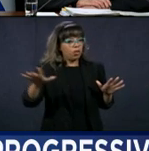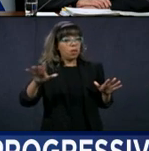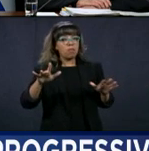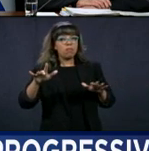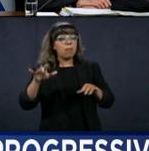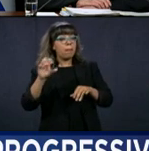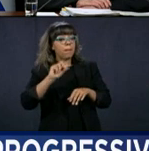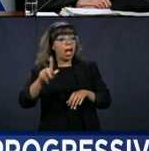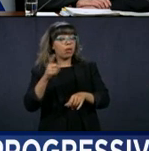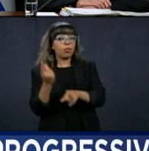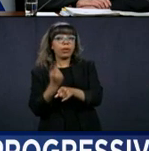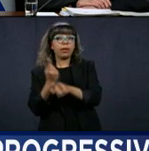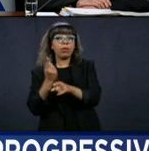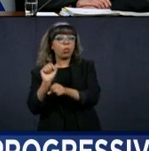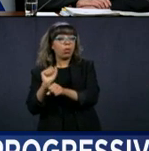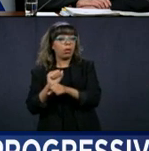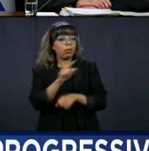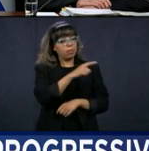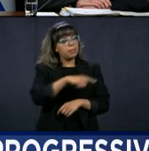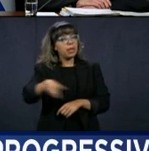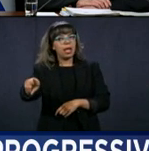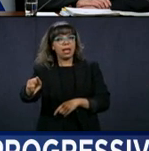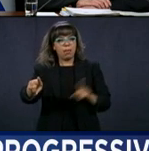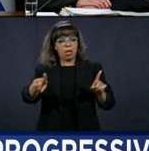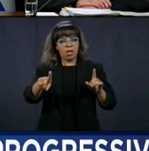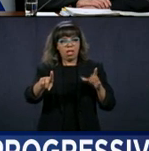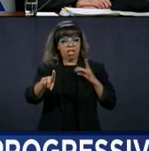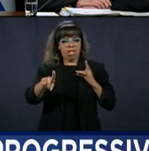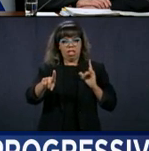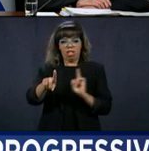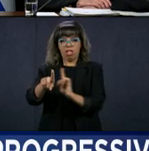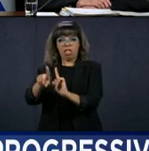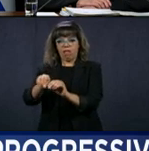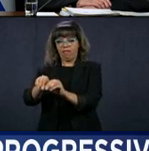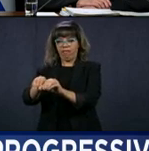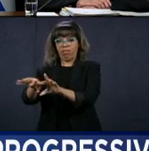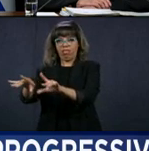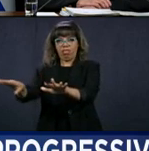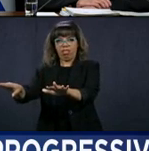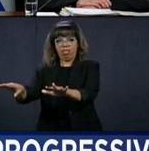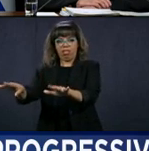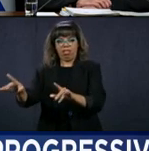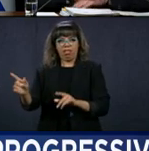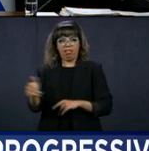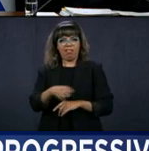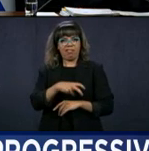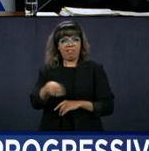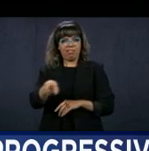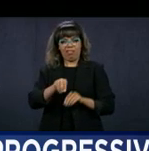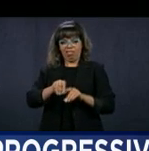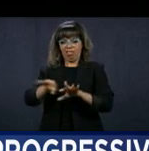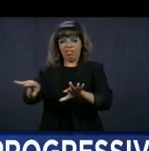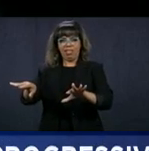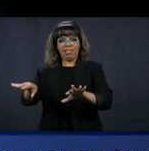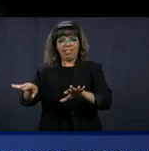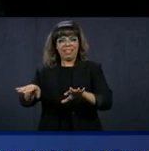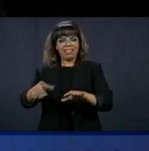avant. Comment cela est-il possible et pensez-vous que cette stratégie rend les choses